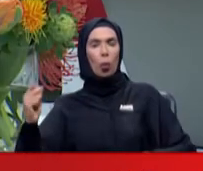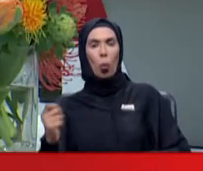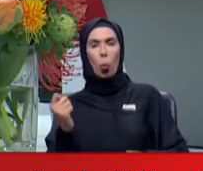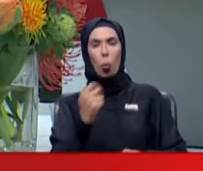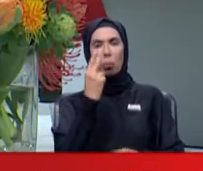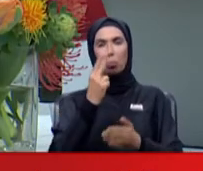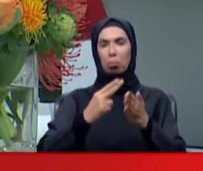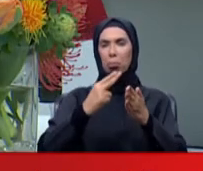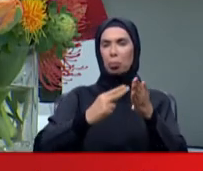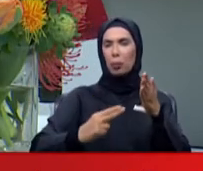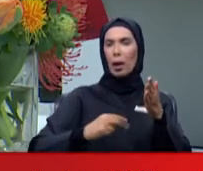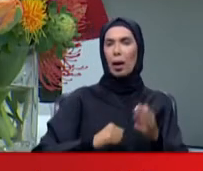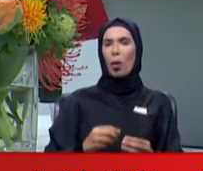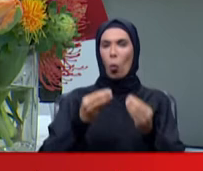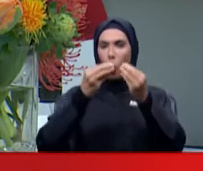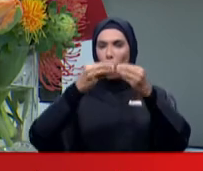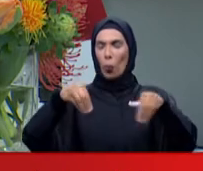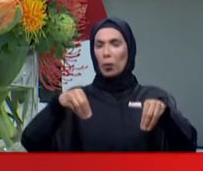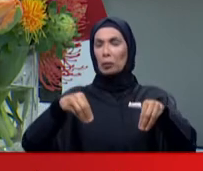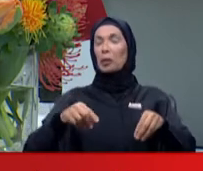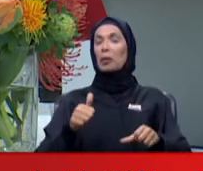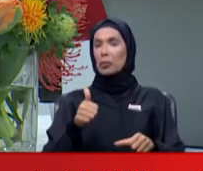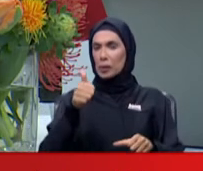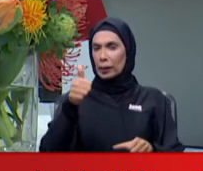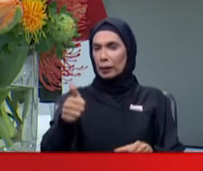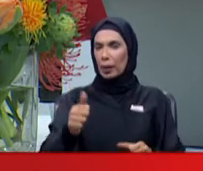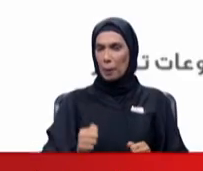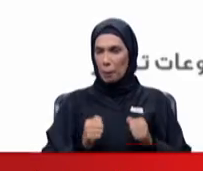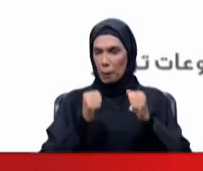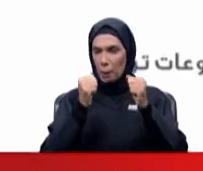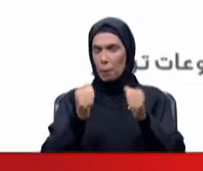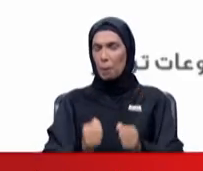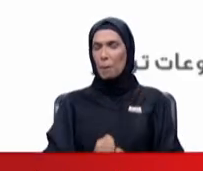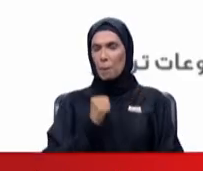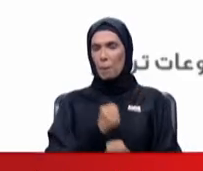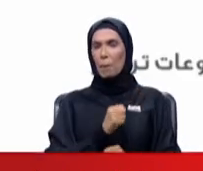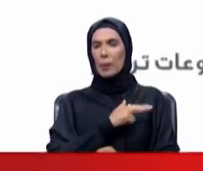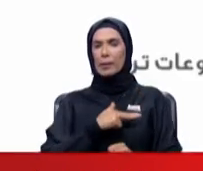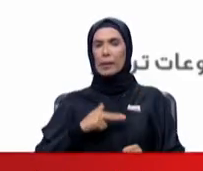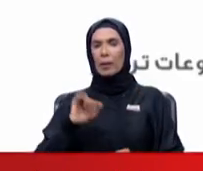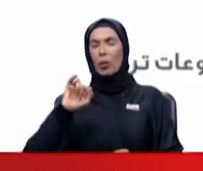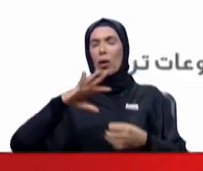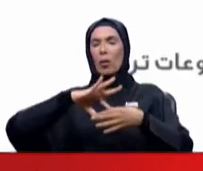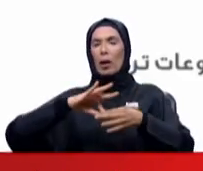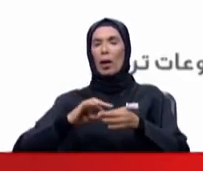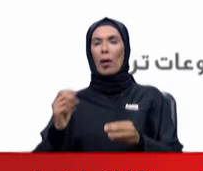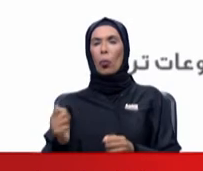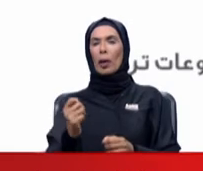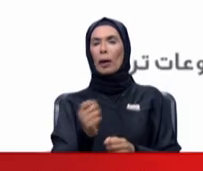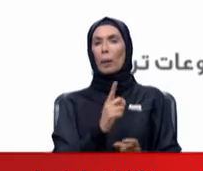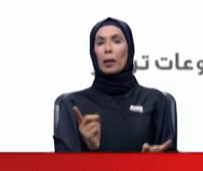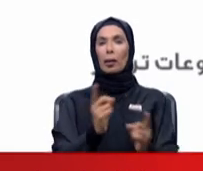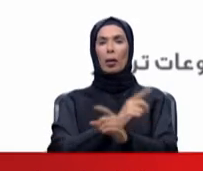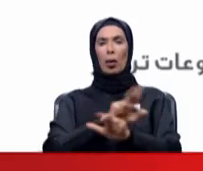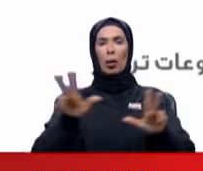القرار وطرح الحلول، مستندة في ذلك على فعالية العمل الحكومي والمؤسسي وسرعة التحول الرقمي